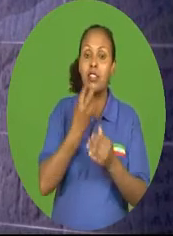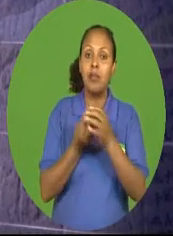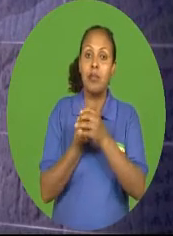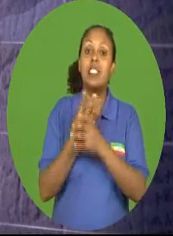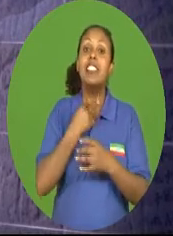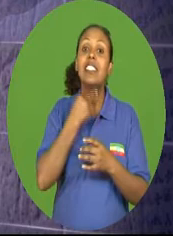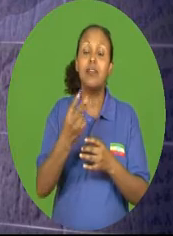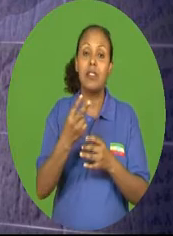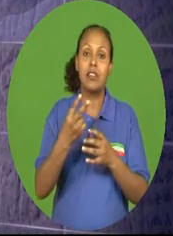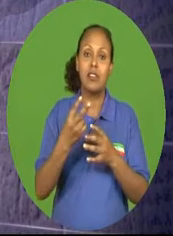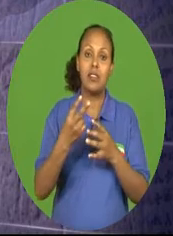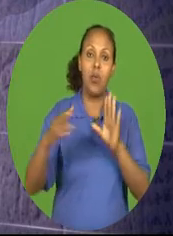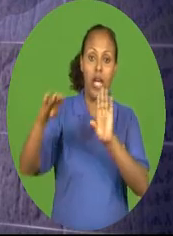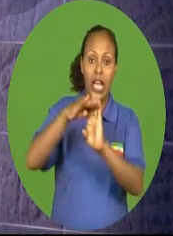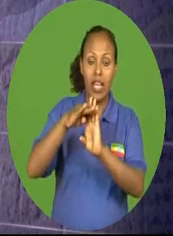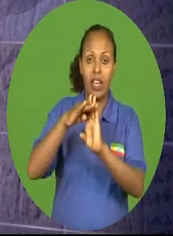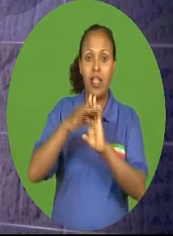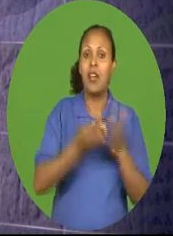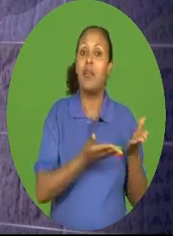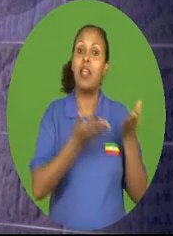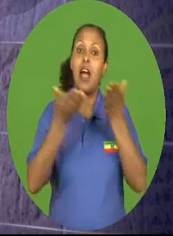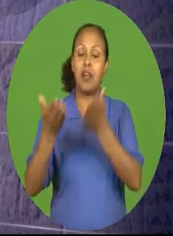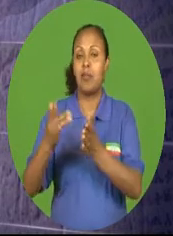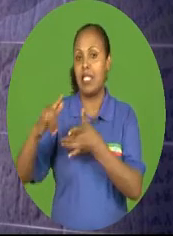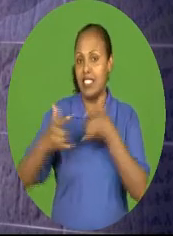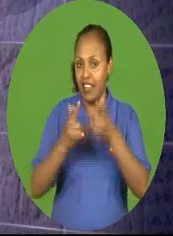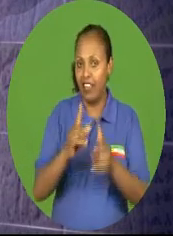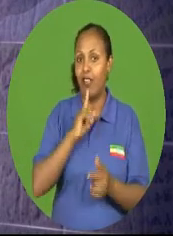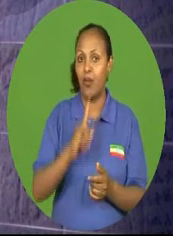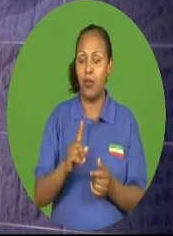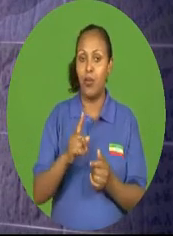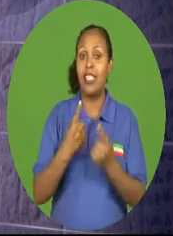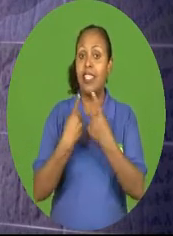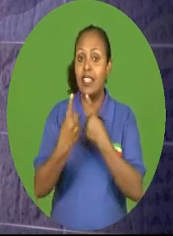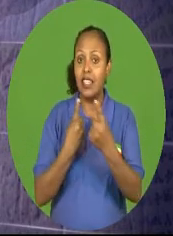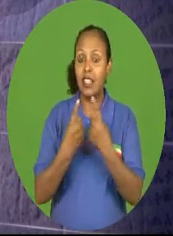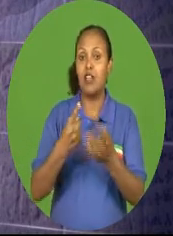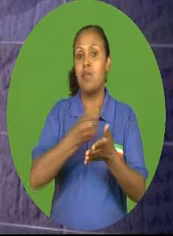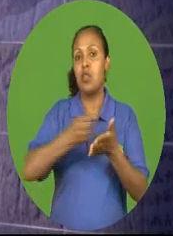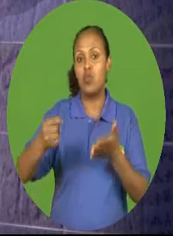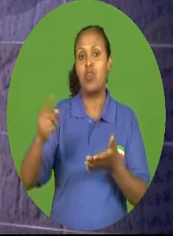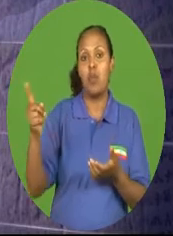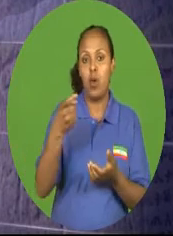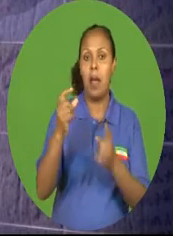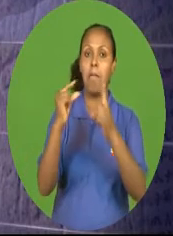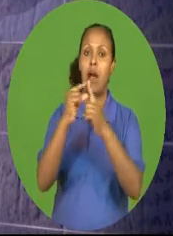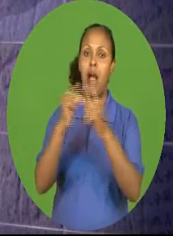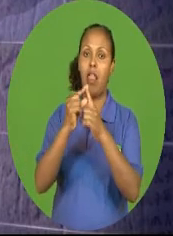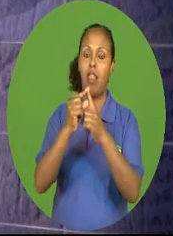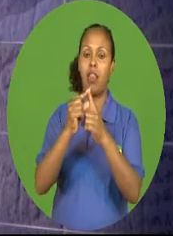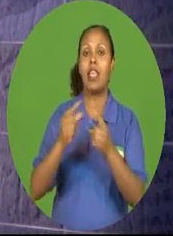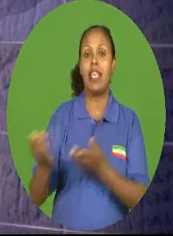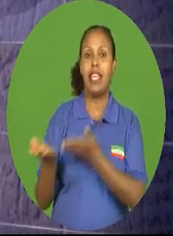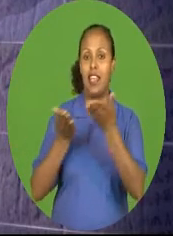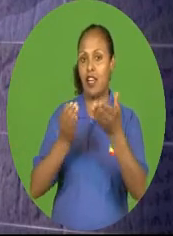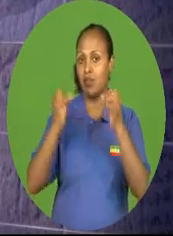በአንደበታችን በሚፈልቁ ድምጾች ቅንብር ወክለን የምናቀርብበት ዘዴ ነው። ንግግር በጽሑፍም ሆነ